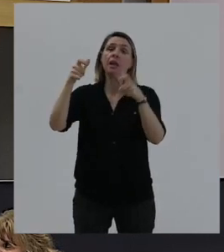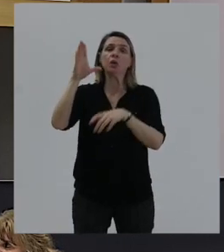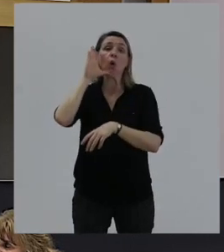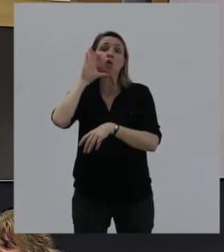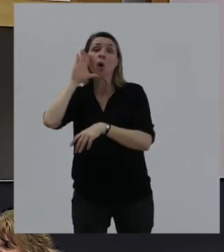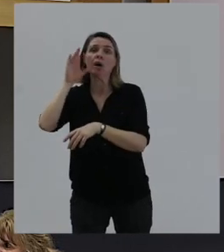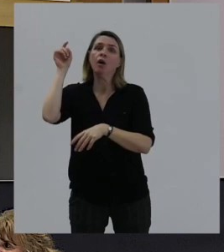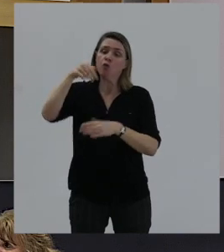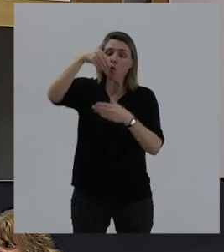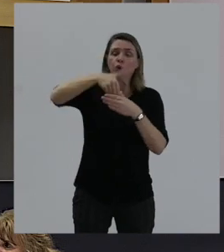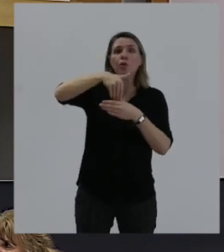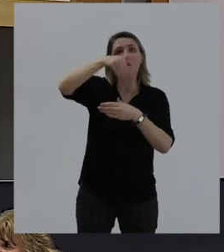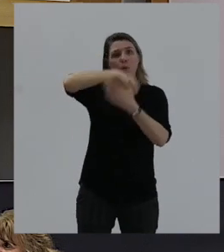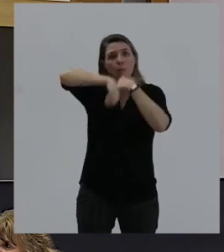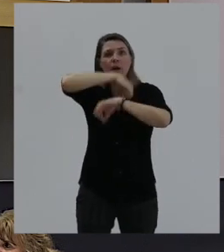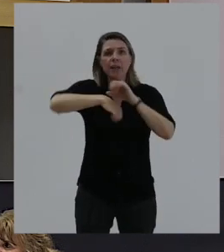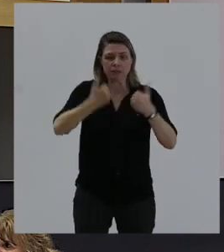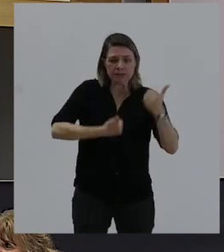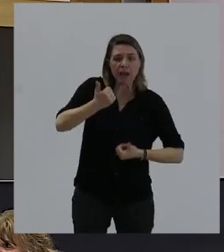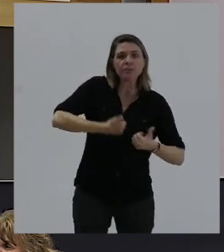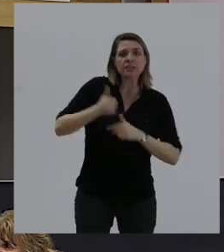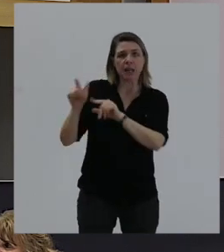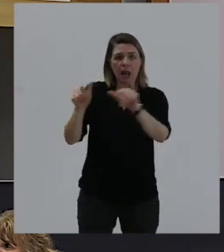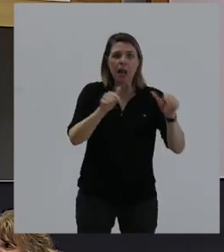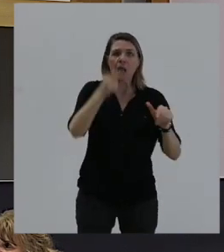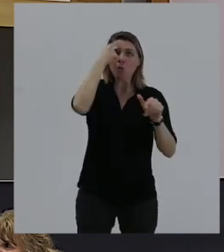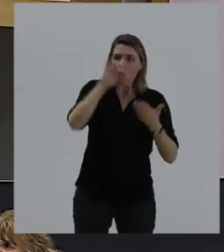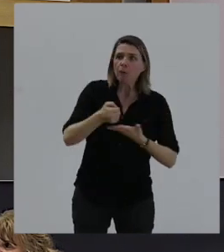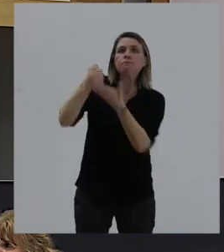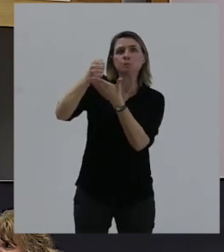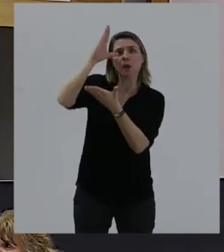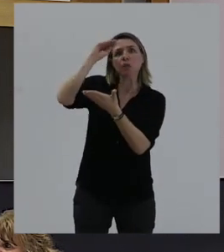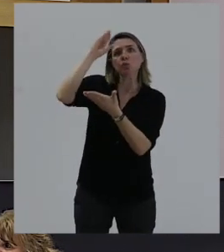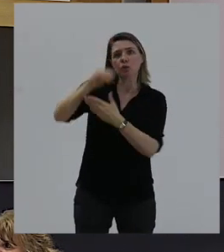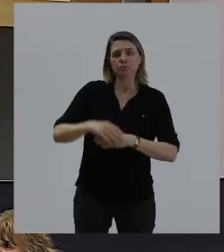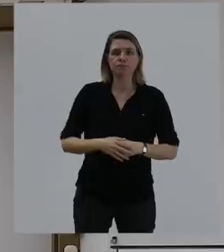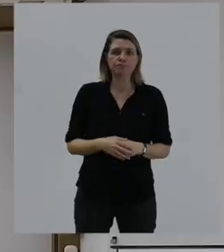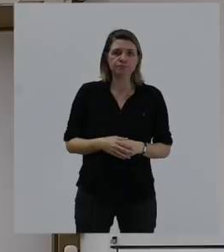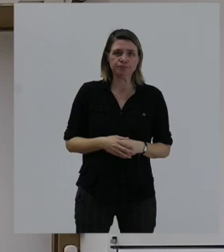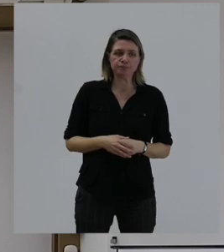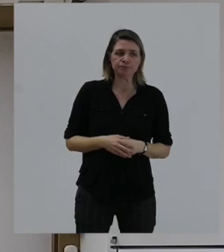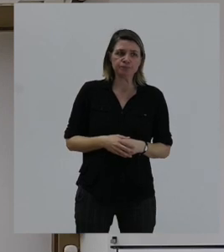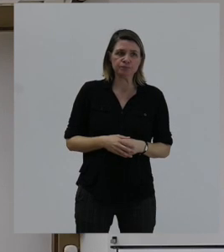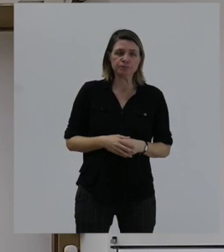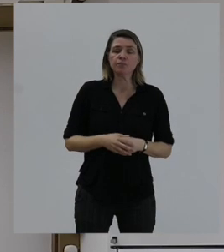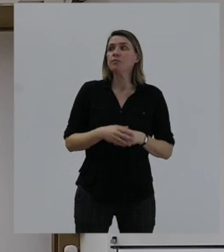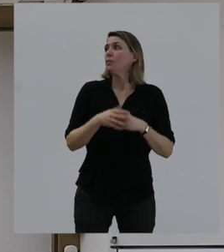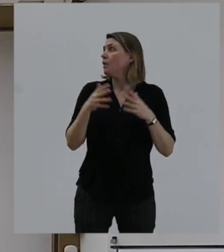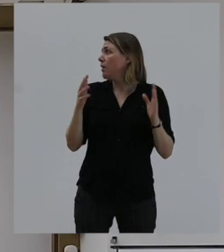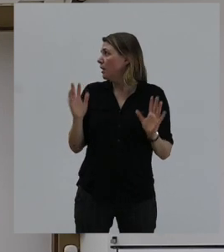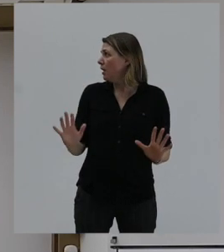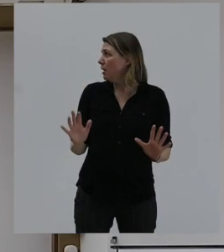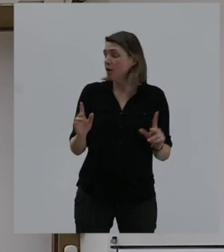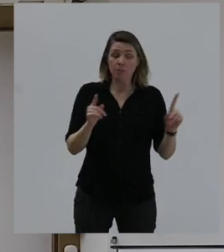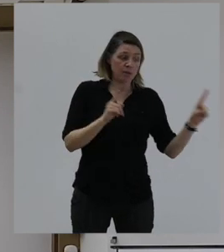services pour animer le campus également, et des services à la population étudiante ou autre. Alors, je